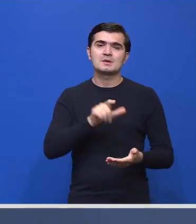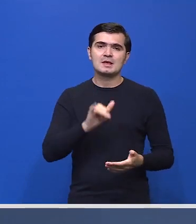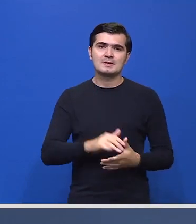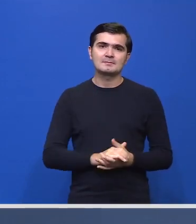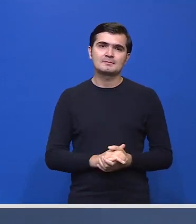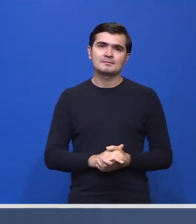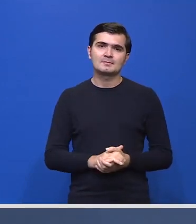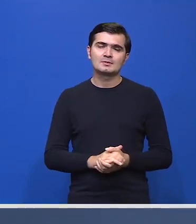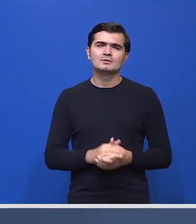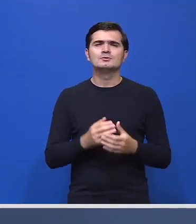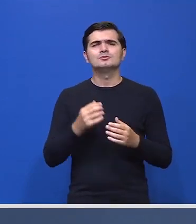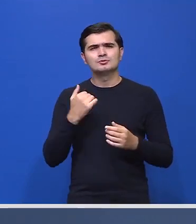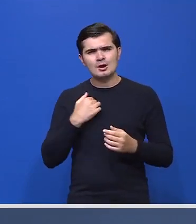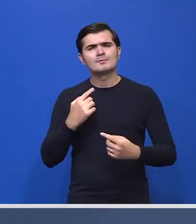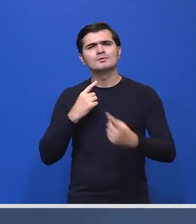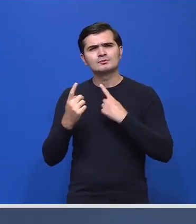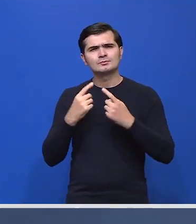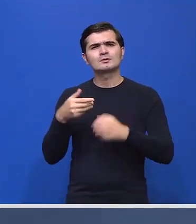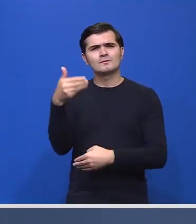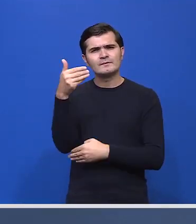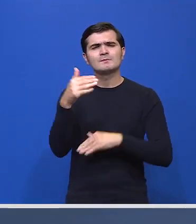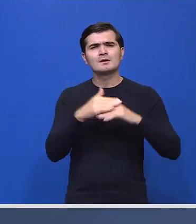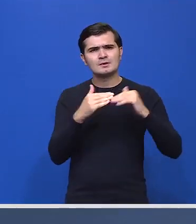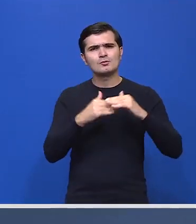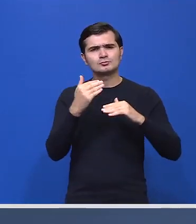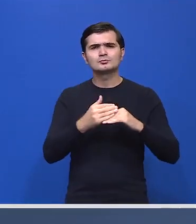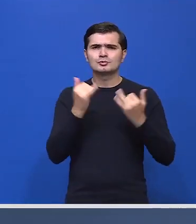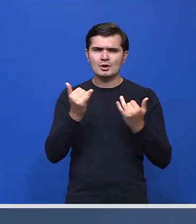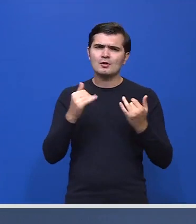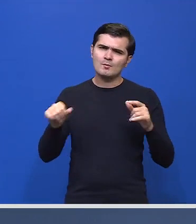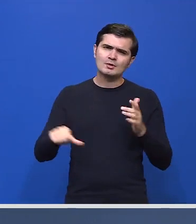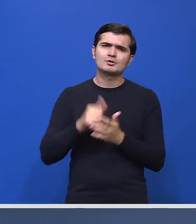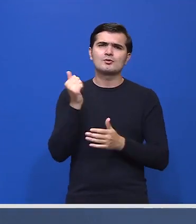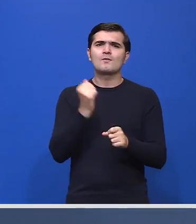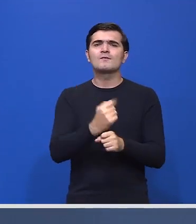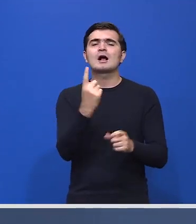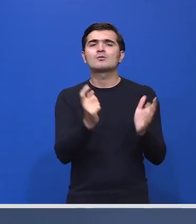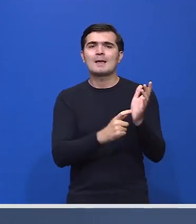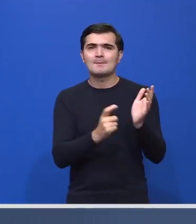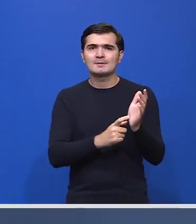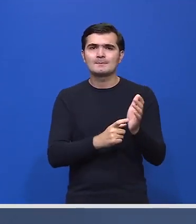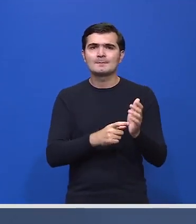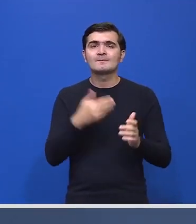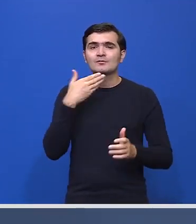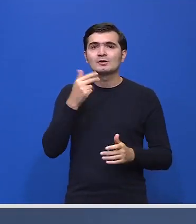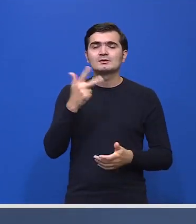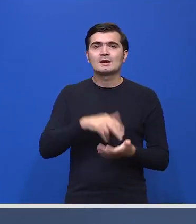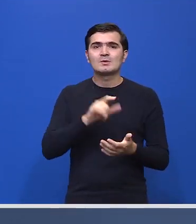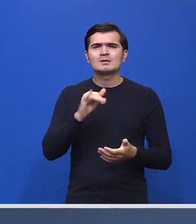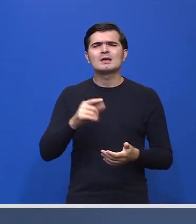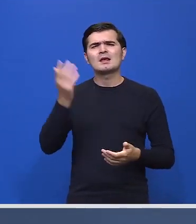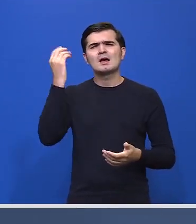Mai mult decât atât, în discuțiile cu constructorii, și fac apel și astăzi, prin intermediul dumneavoastră, facilitatea de 3.000 de lei este